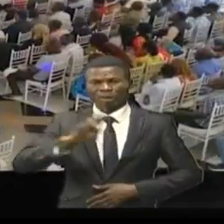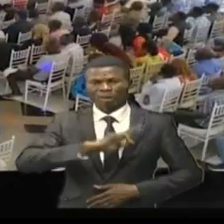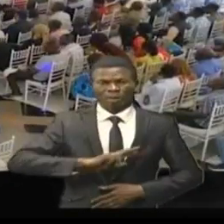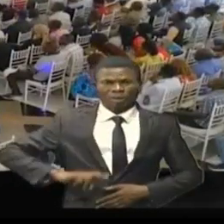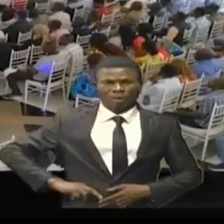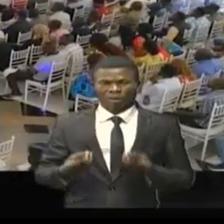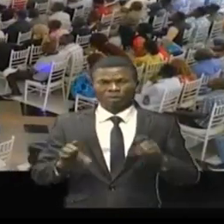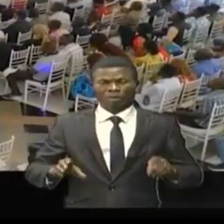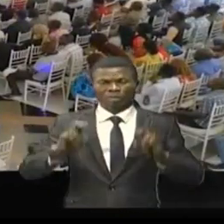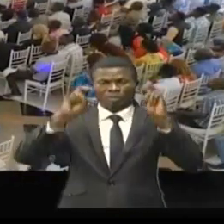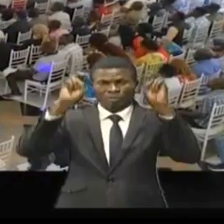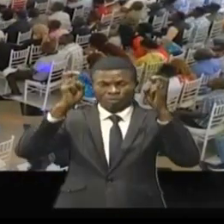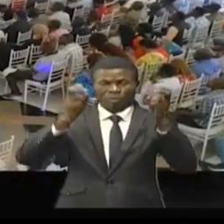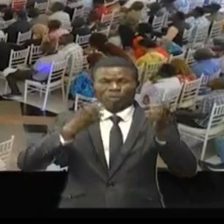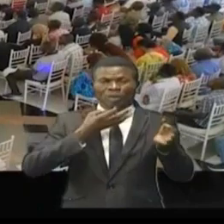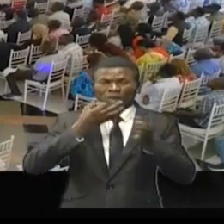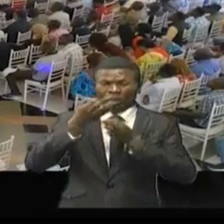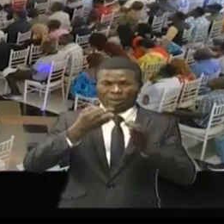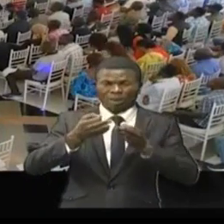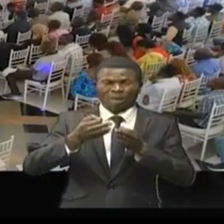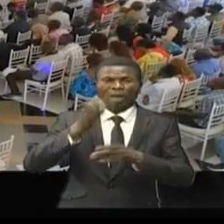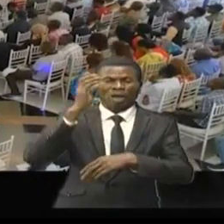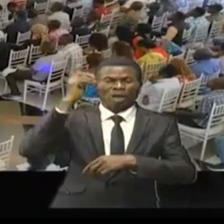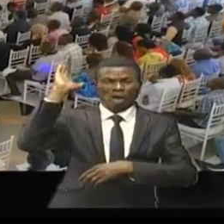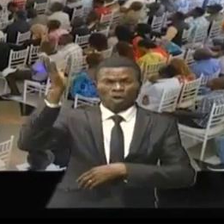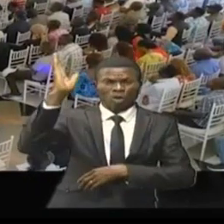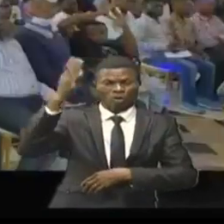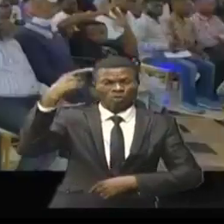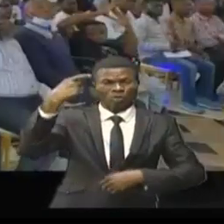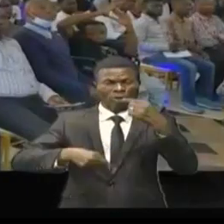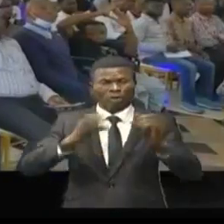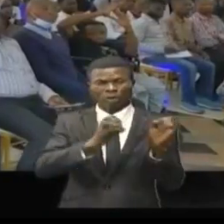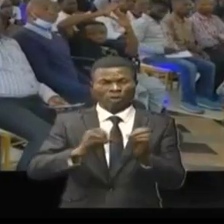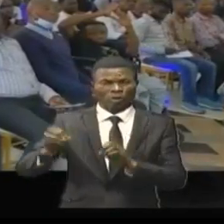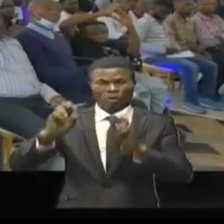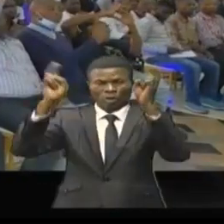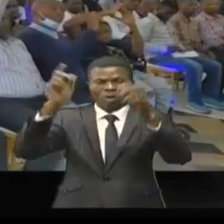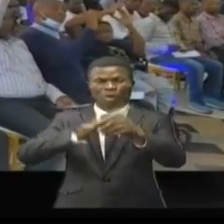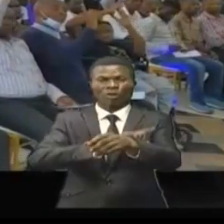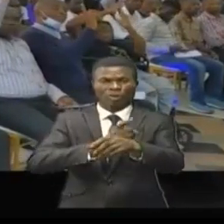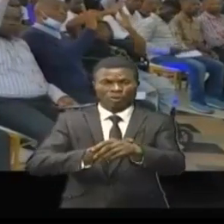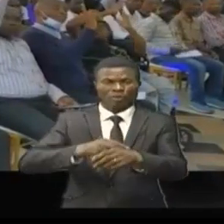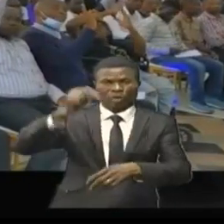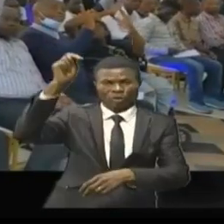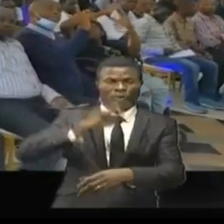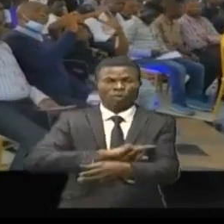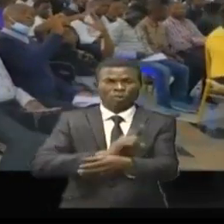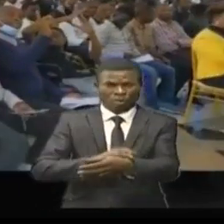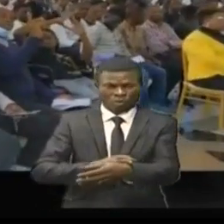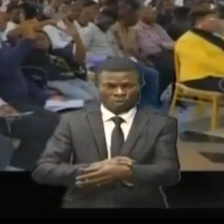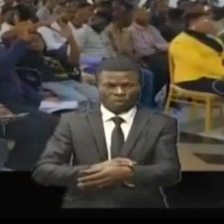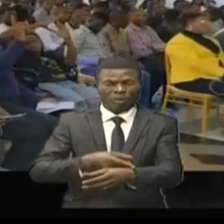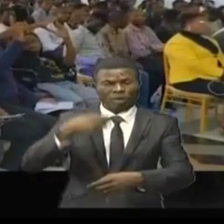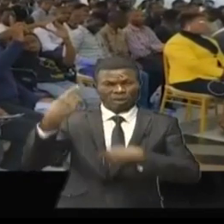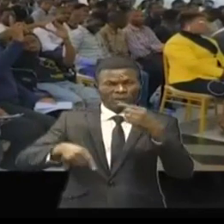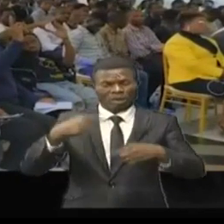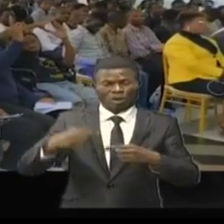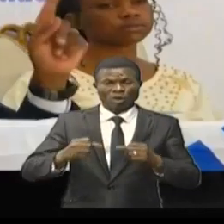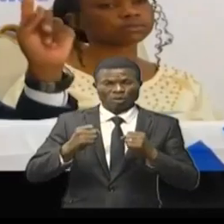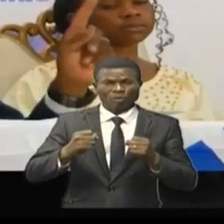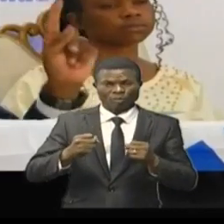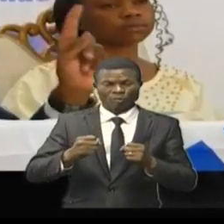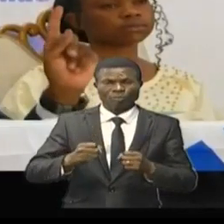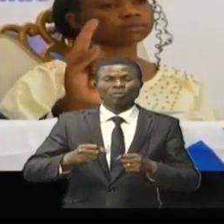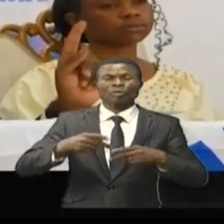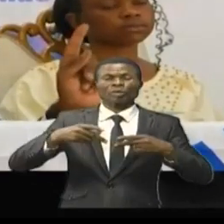thème a été au centre d'une conférence débat organisée dernièrement à Goma, dans la province du Nord Kivu. Dans un débat interactif, l'orateur